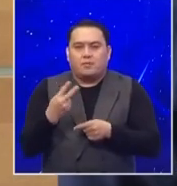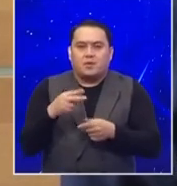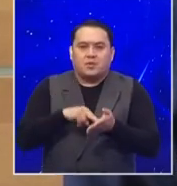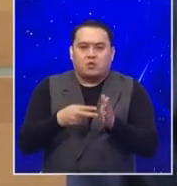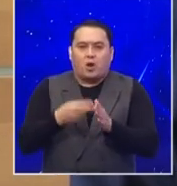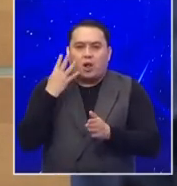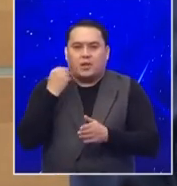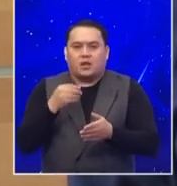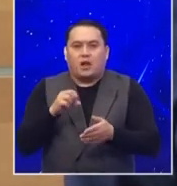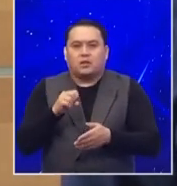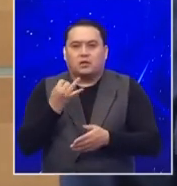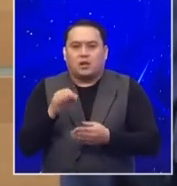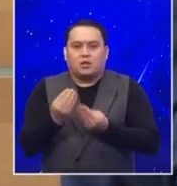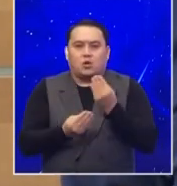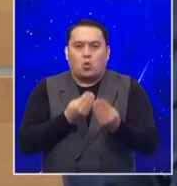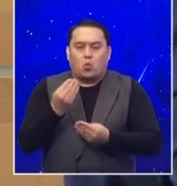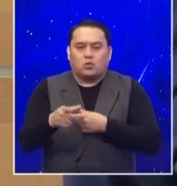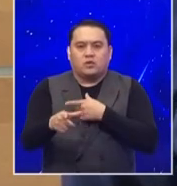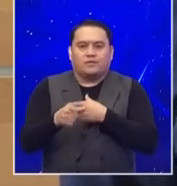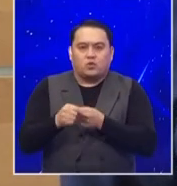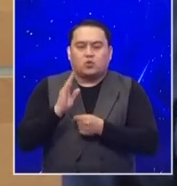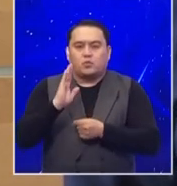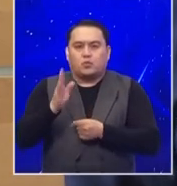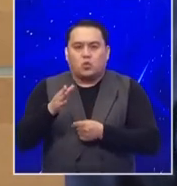сыграть, Алтай будет играть плей-офф